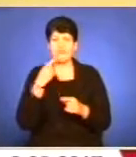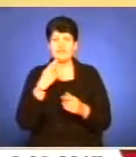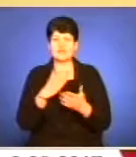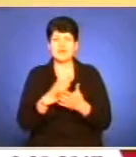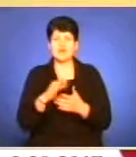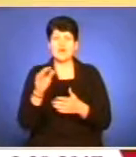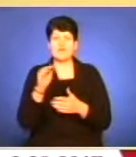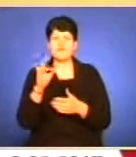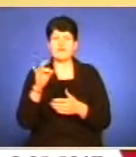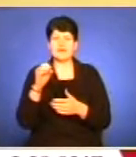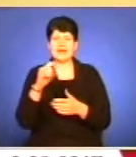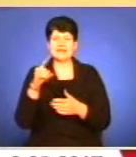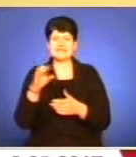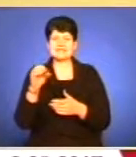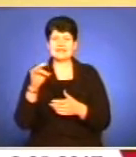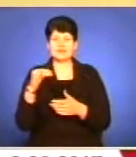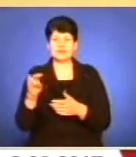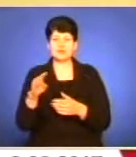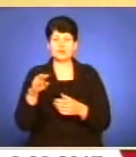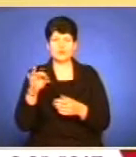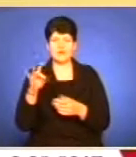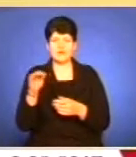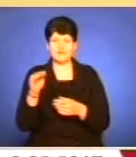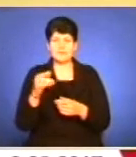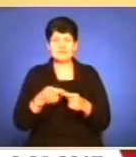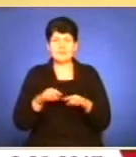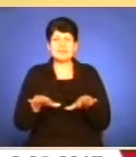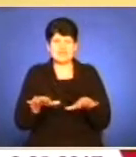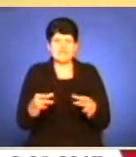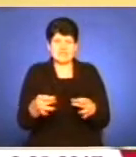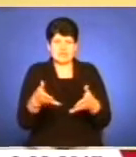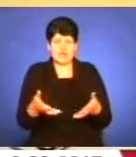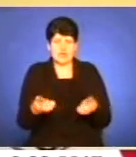так званий торф, тобто це є місцева сировина, яка